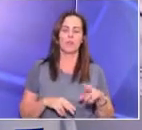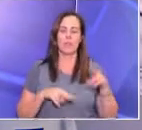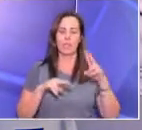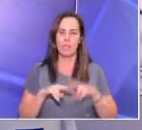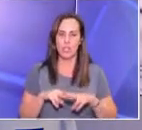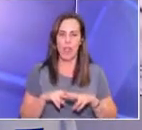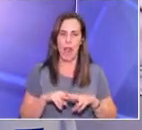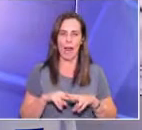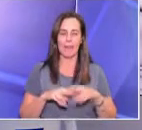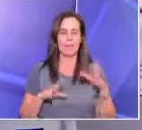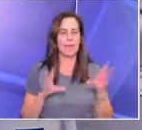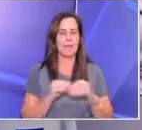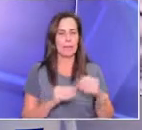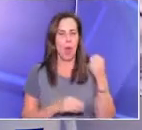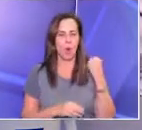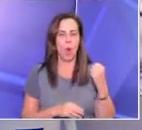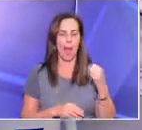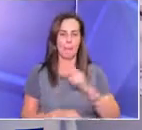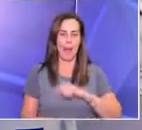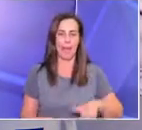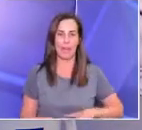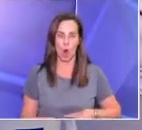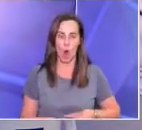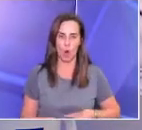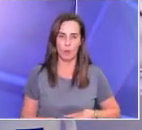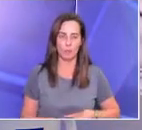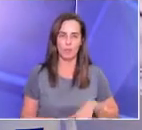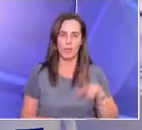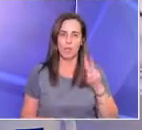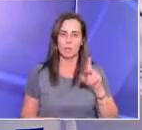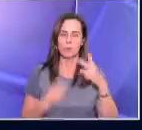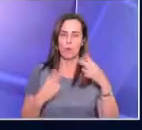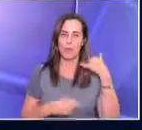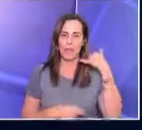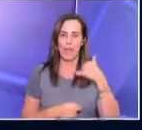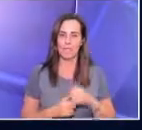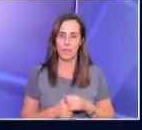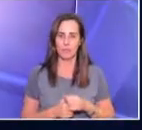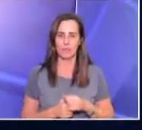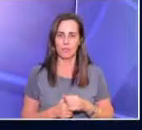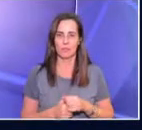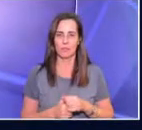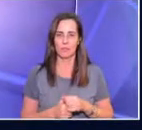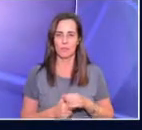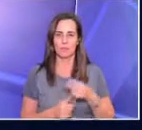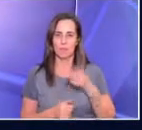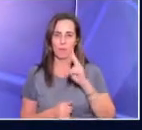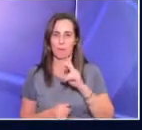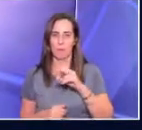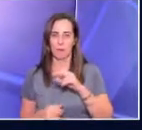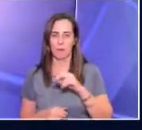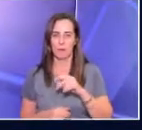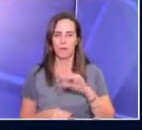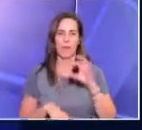לצלחת ברשויות המקומיות, חכו רגע, יש לי מישהי חשובה על הקו. מאשר בפוליטיקה